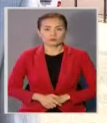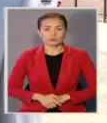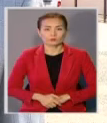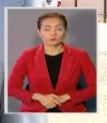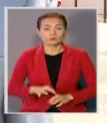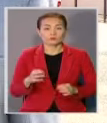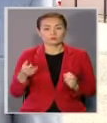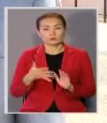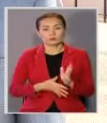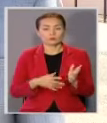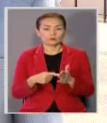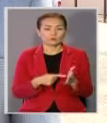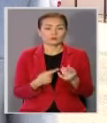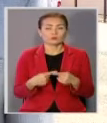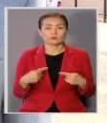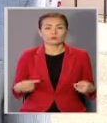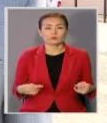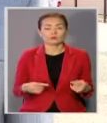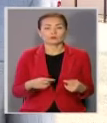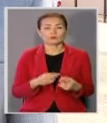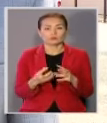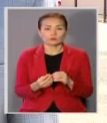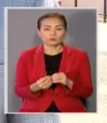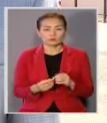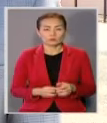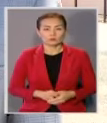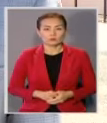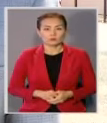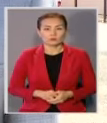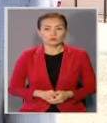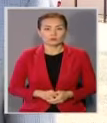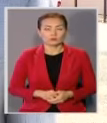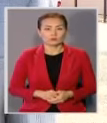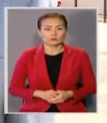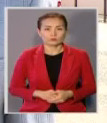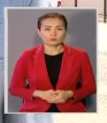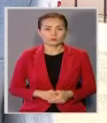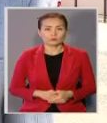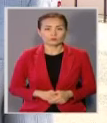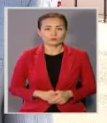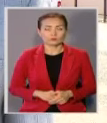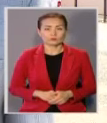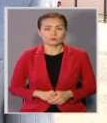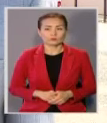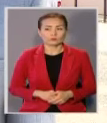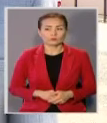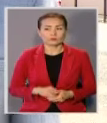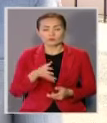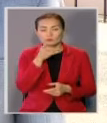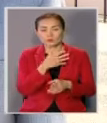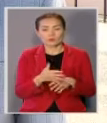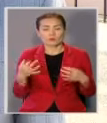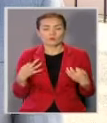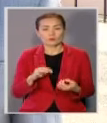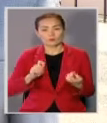сот шығындарын төлеп, тағы басқа материалдық шығындарға сұрап, бірнеше күн уақыттарын